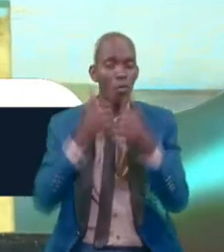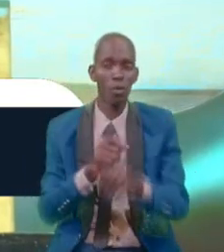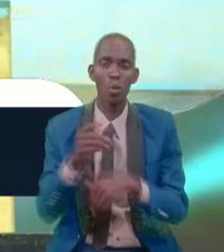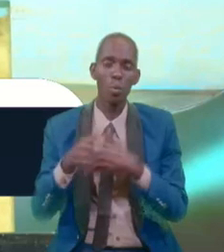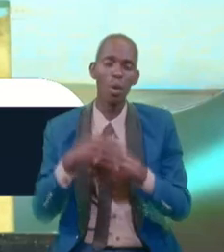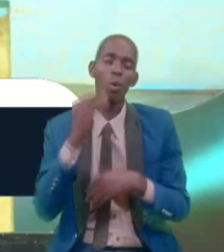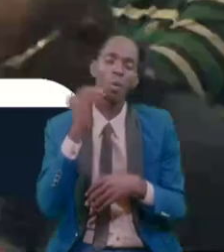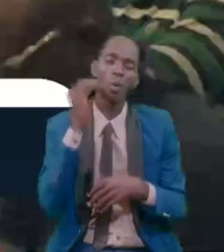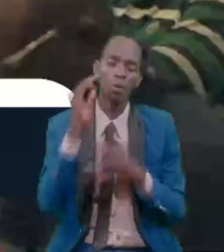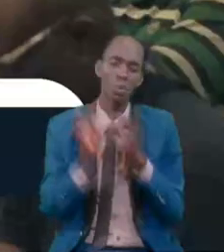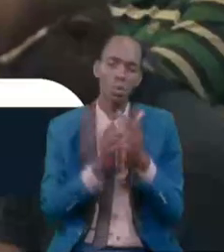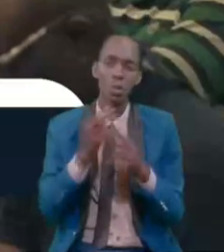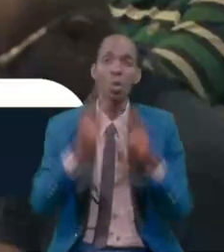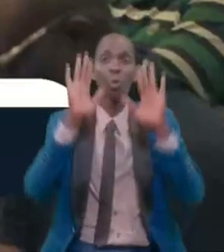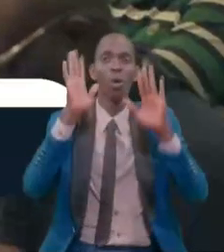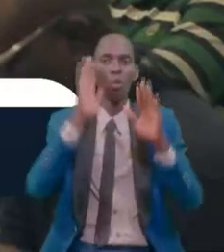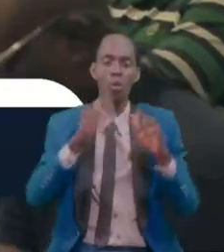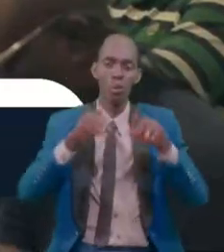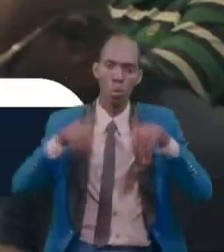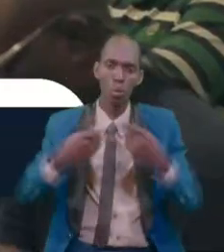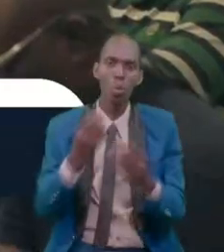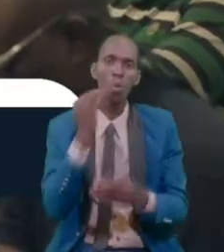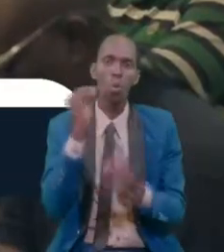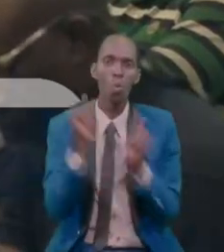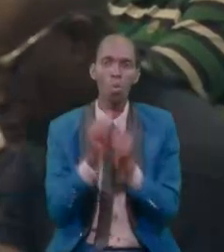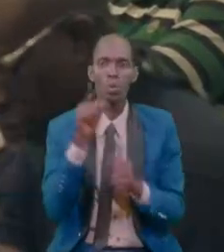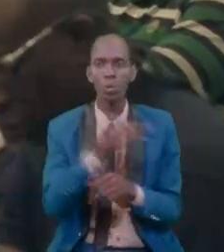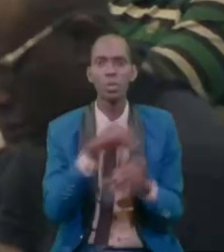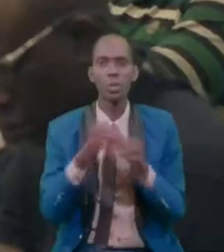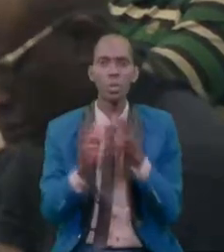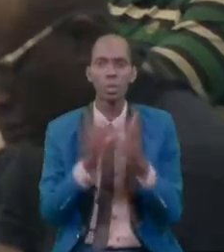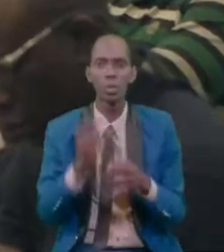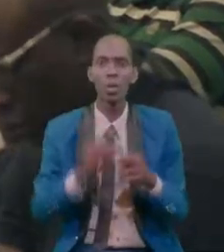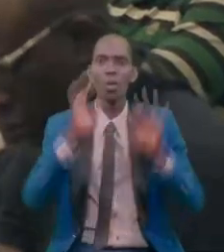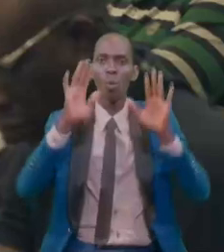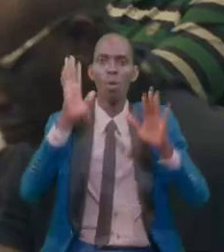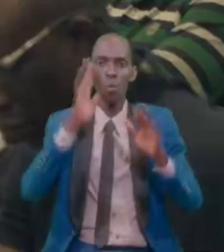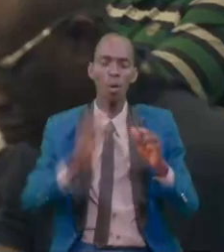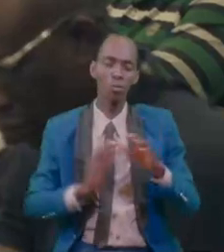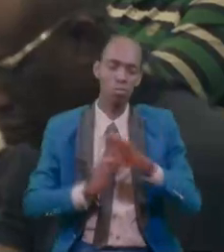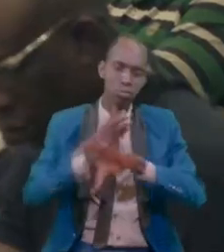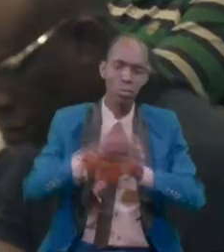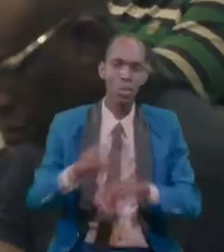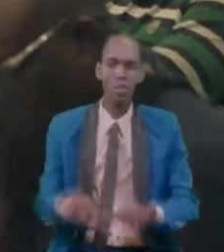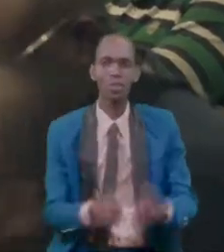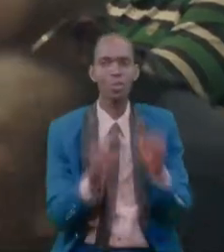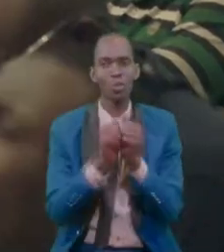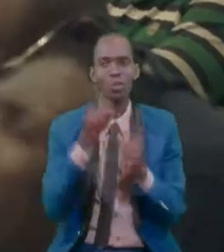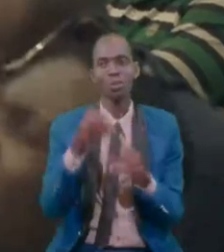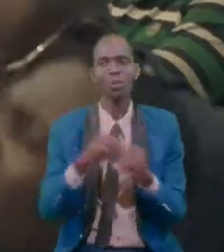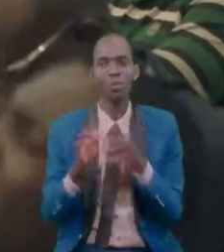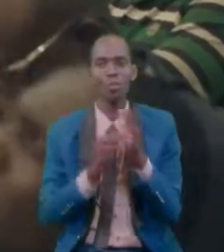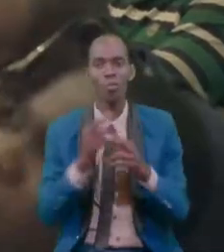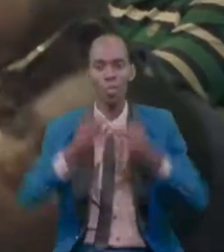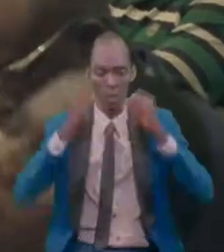maison. Les merveilles iront à la maison avec vous. Les merveilles vont dormir avec vous. La puissance